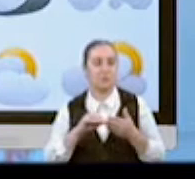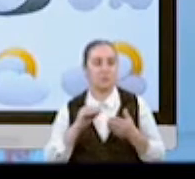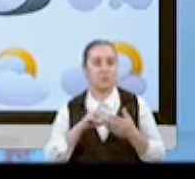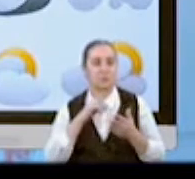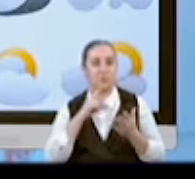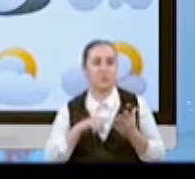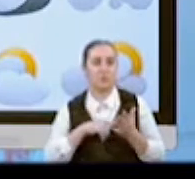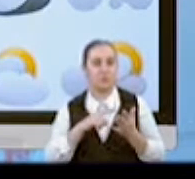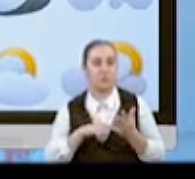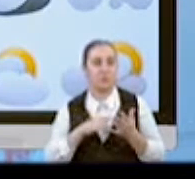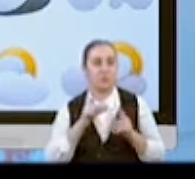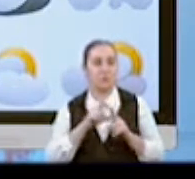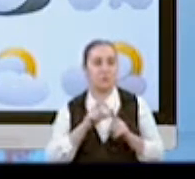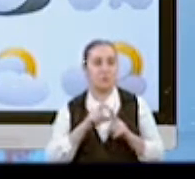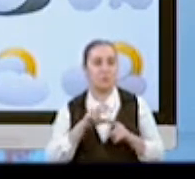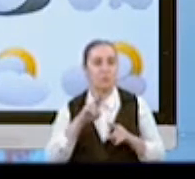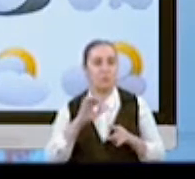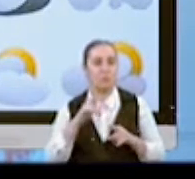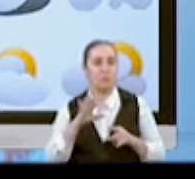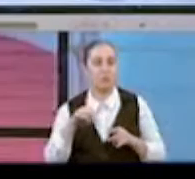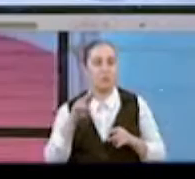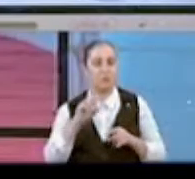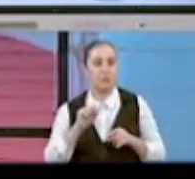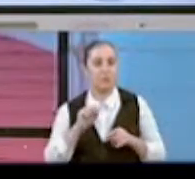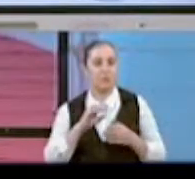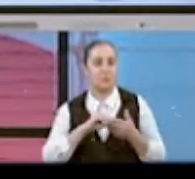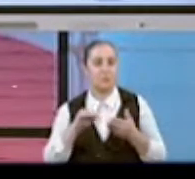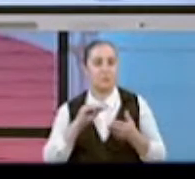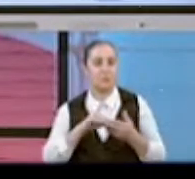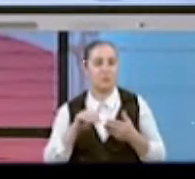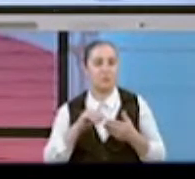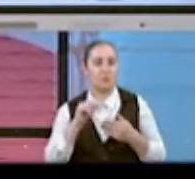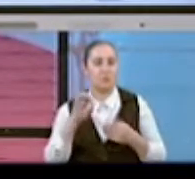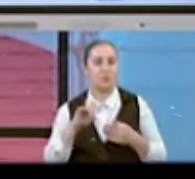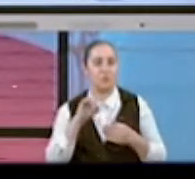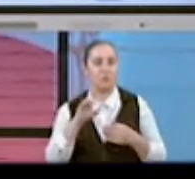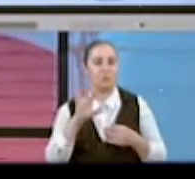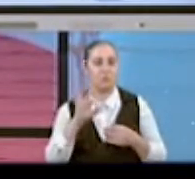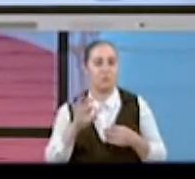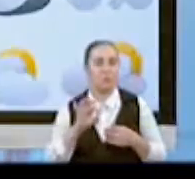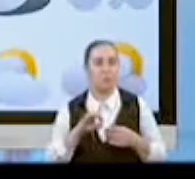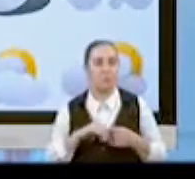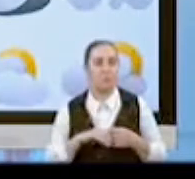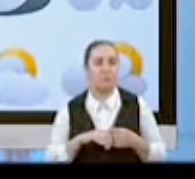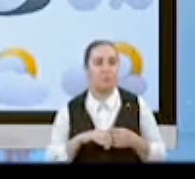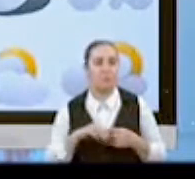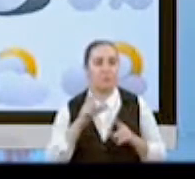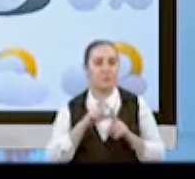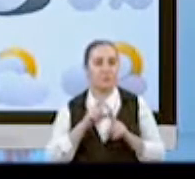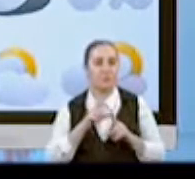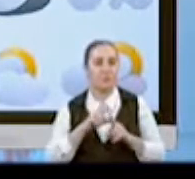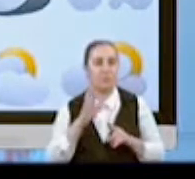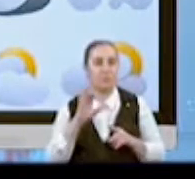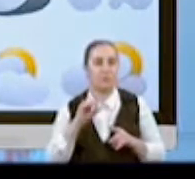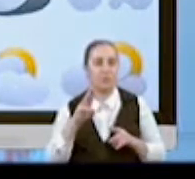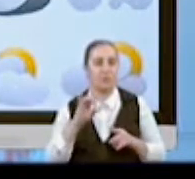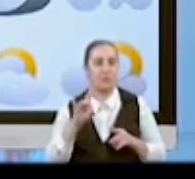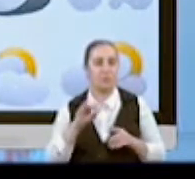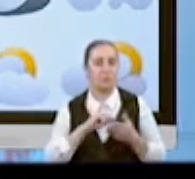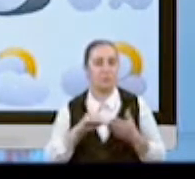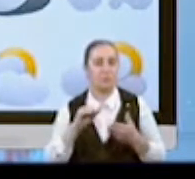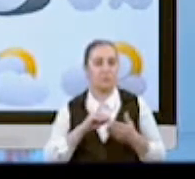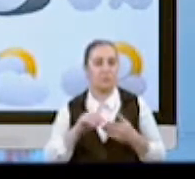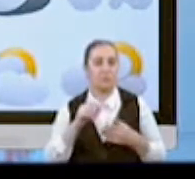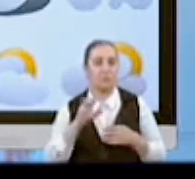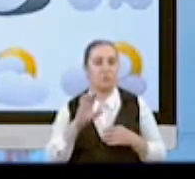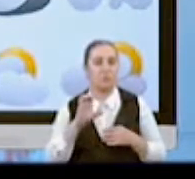в тетрадь. Слово «погода» пишется через «о». Слово «ветер»